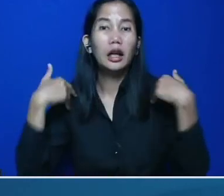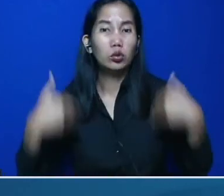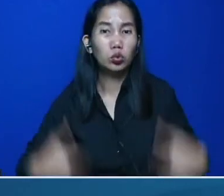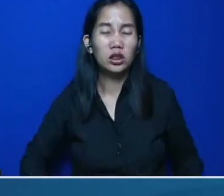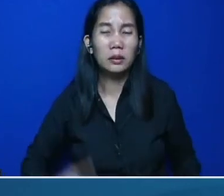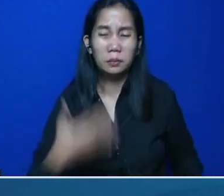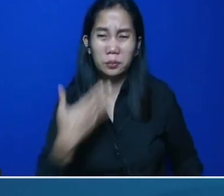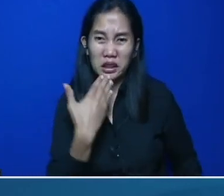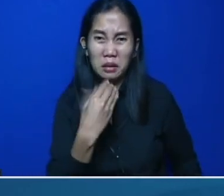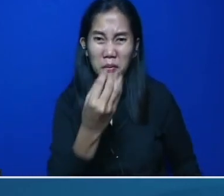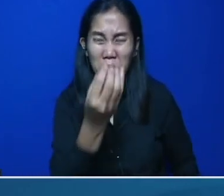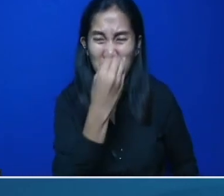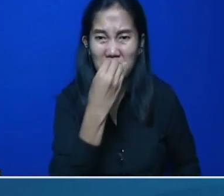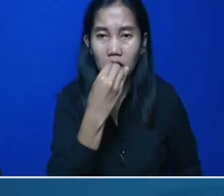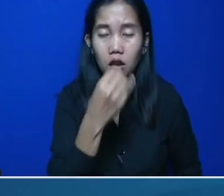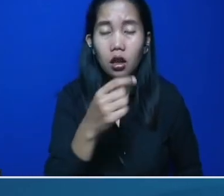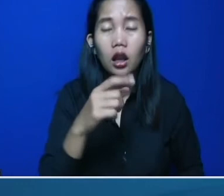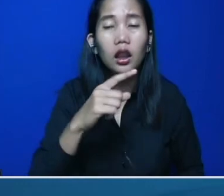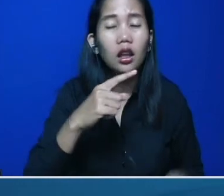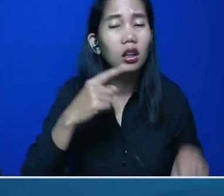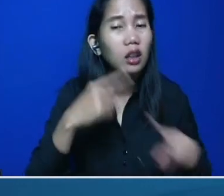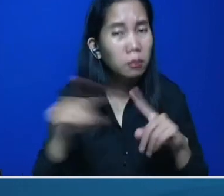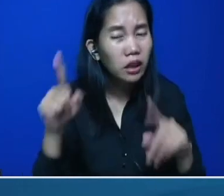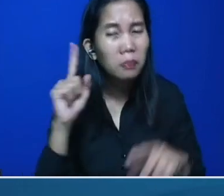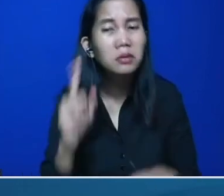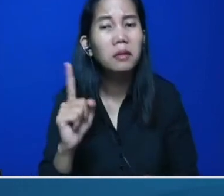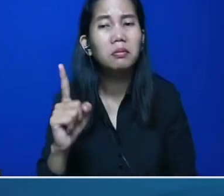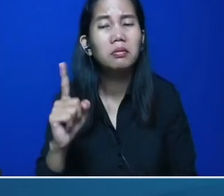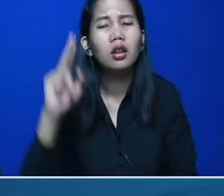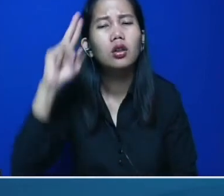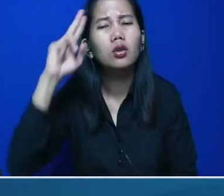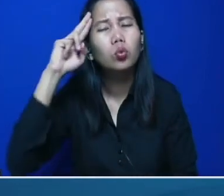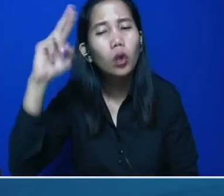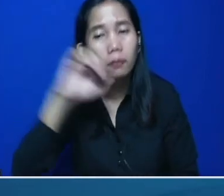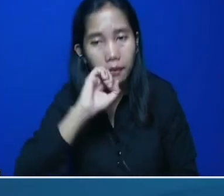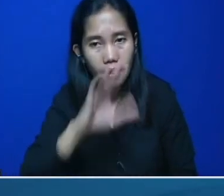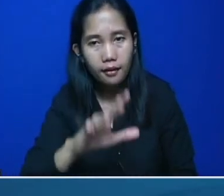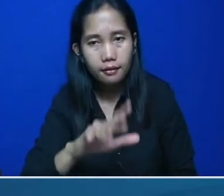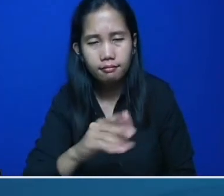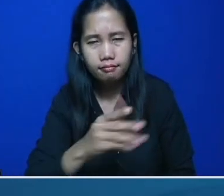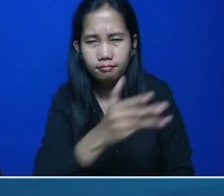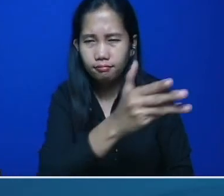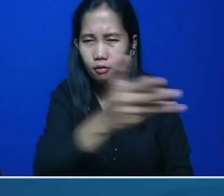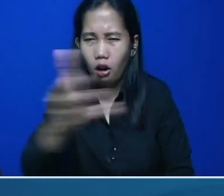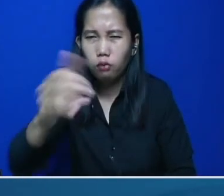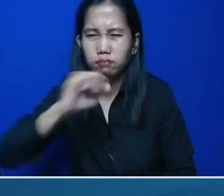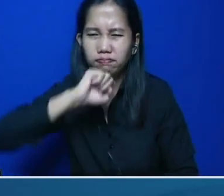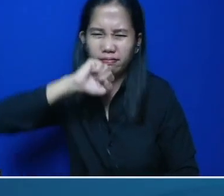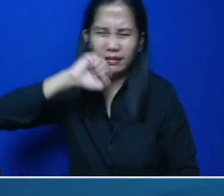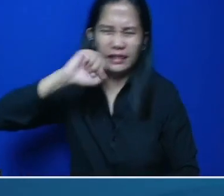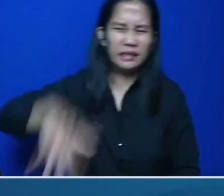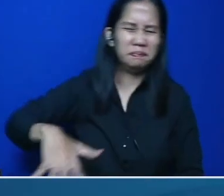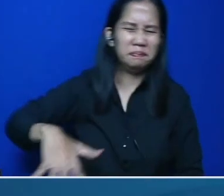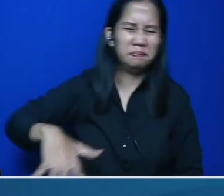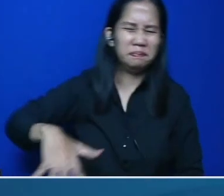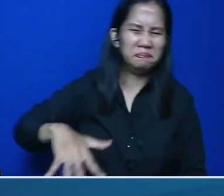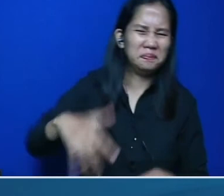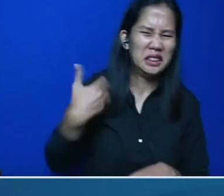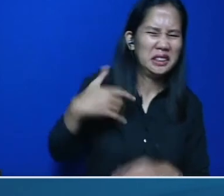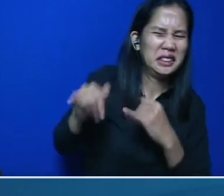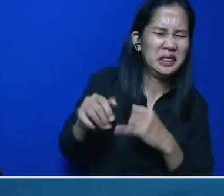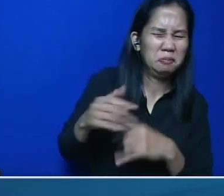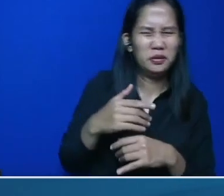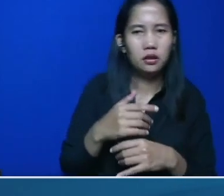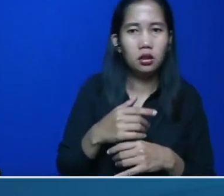kekejian dan engkau katanya melukai hati Tuhan sebab